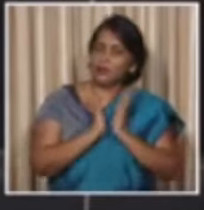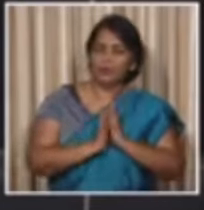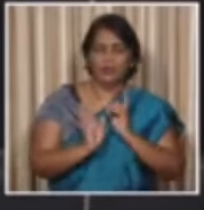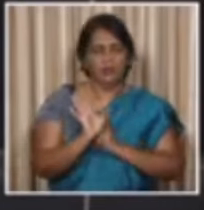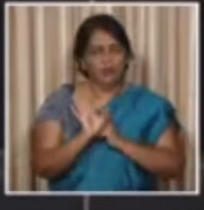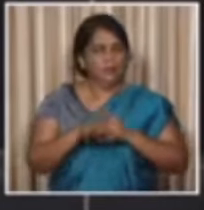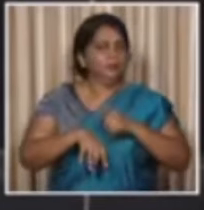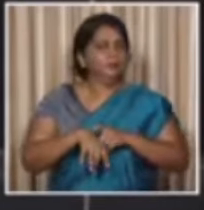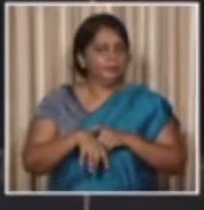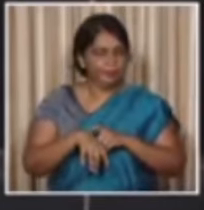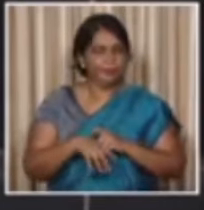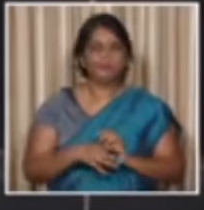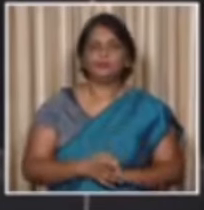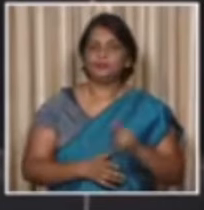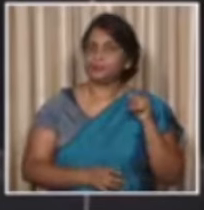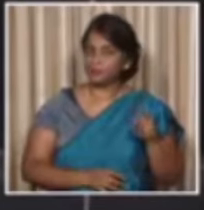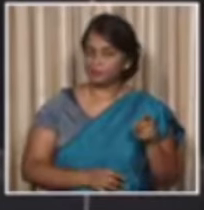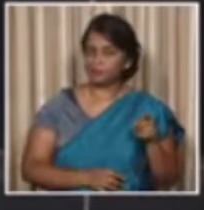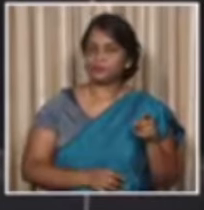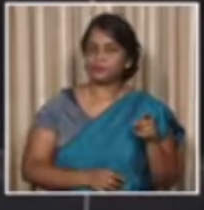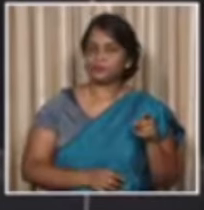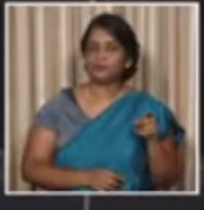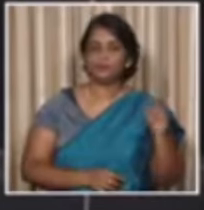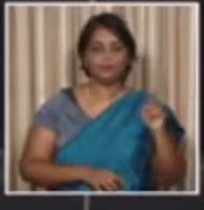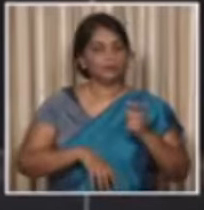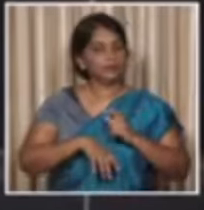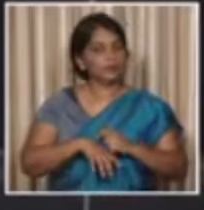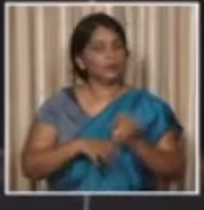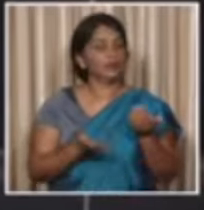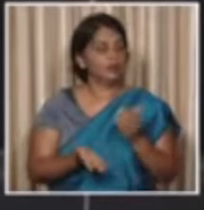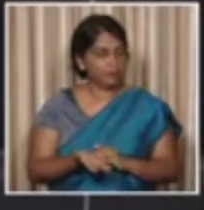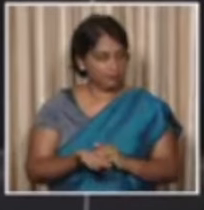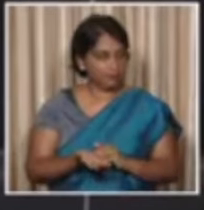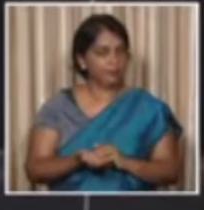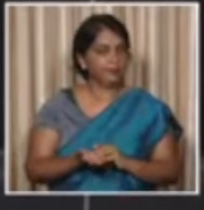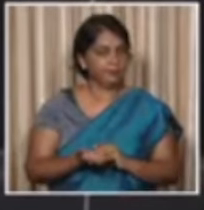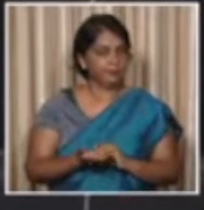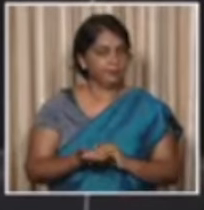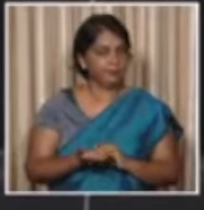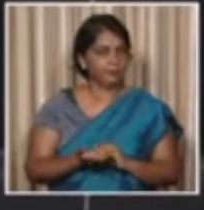මොහොතකම පාර්ලිමේන්තුවේ ඒ අවස්ථාව යළි ඔබ